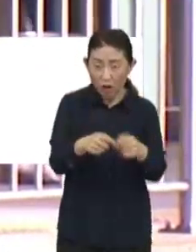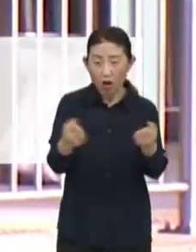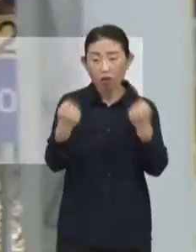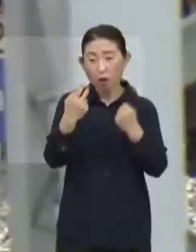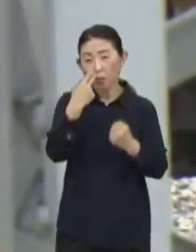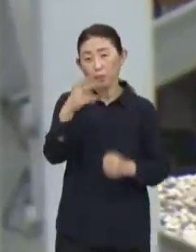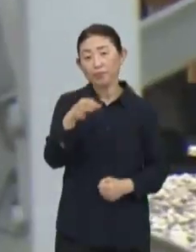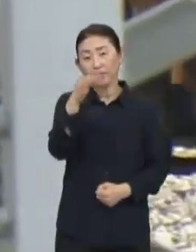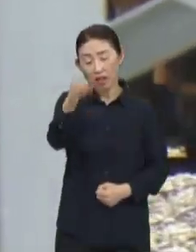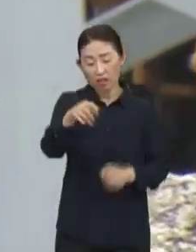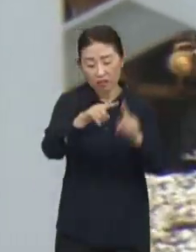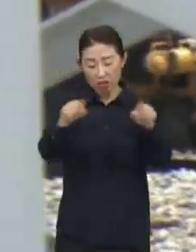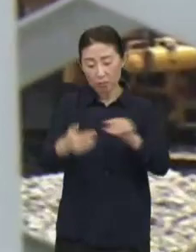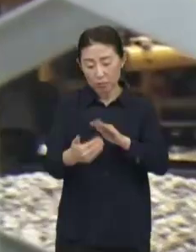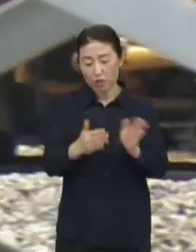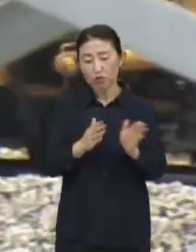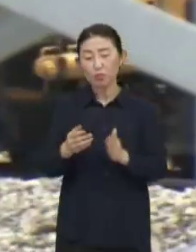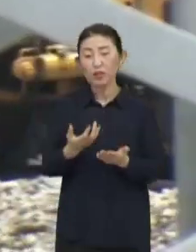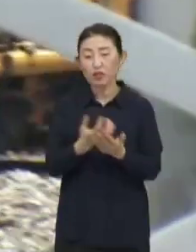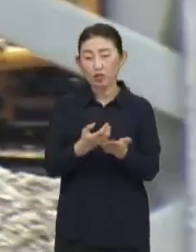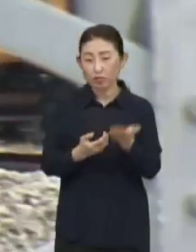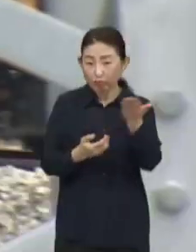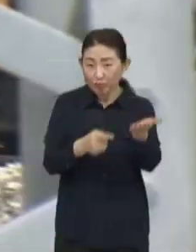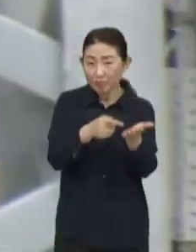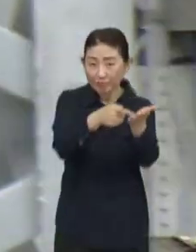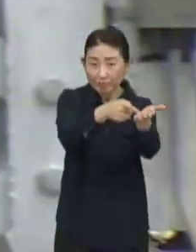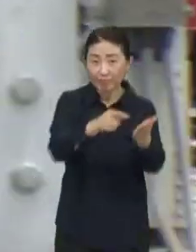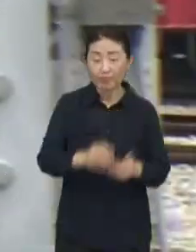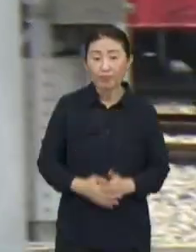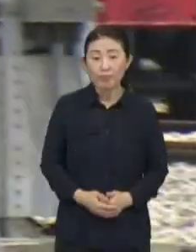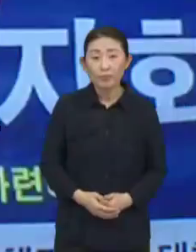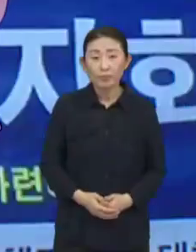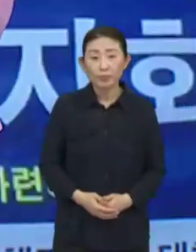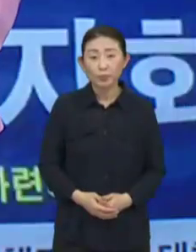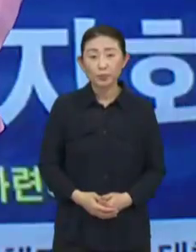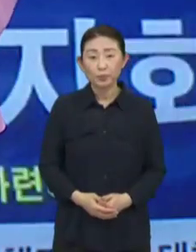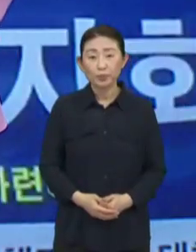납부 확인서를 미리 준비해 신청하면 됩니다.